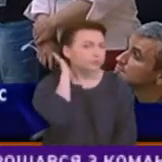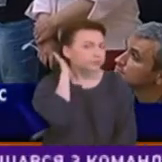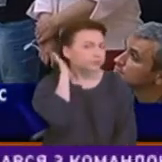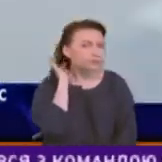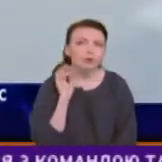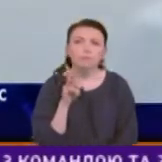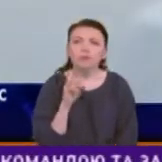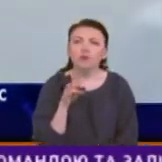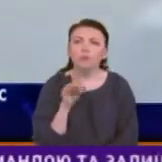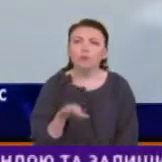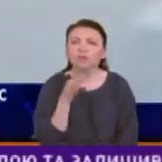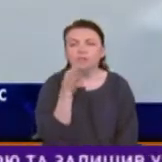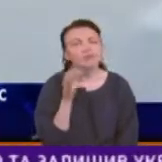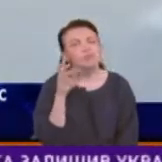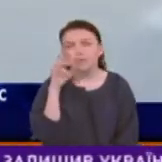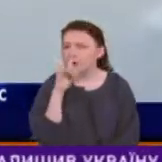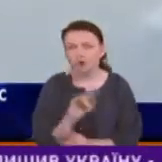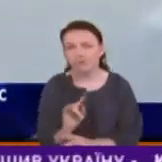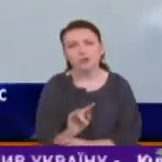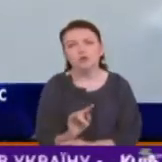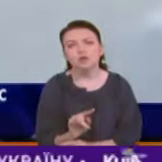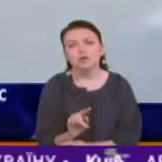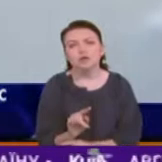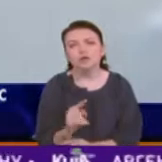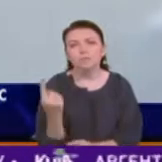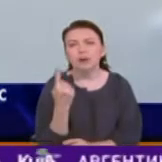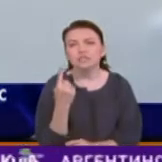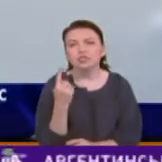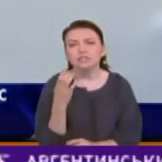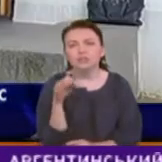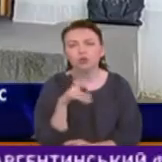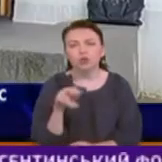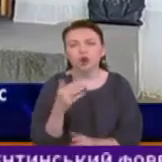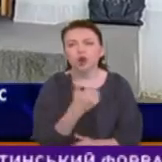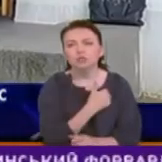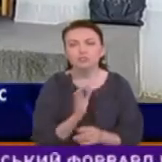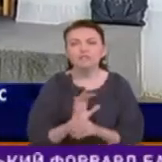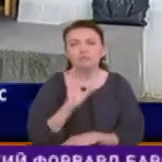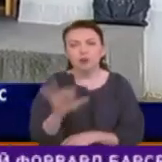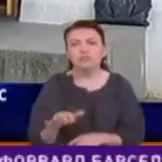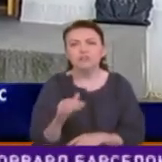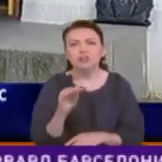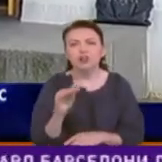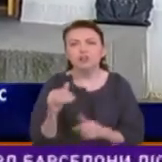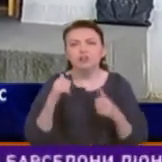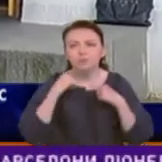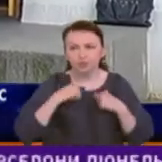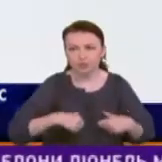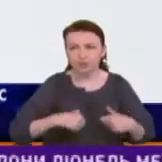назвав неправдою інформацію, що на першому синоді ПЦУ хотіли відправити Філарета на покій.